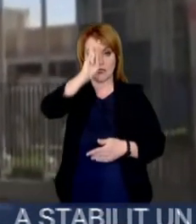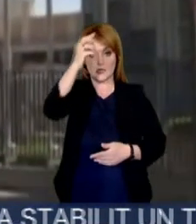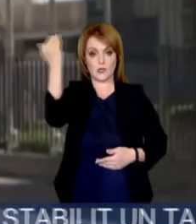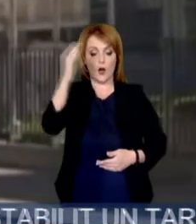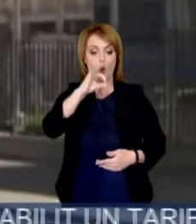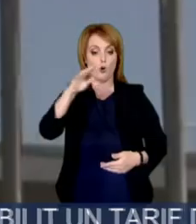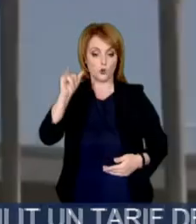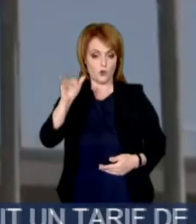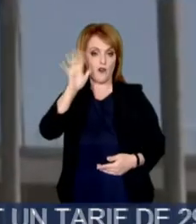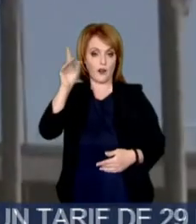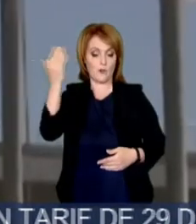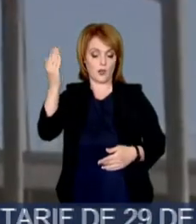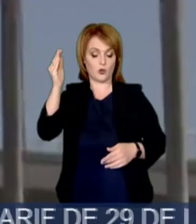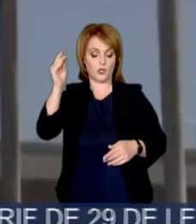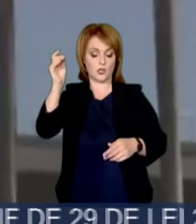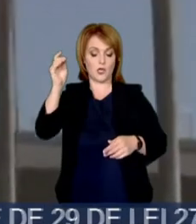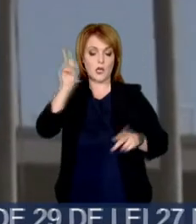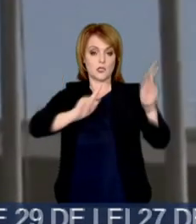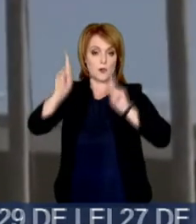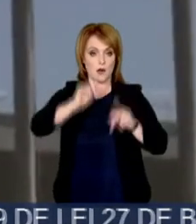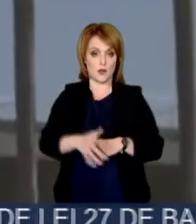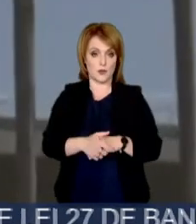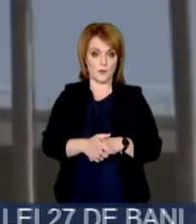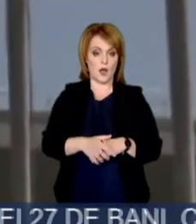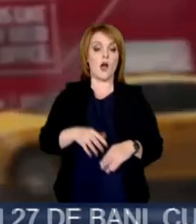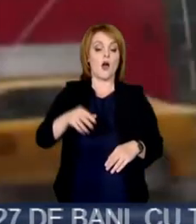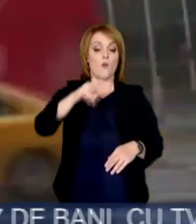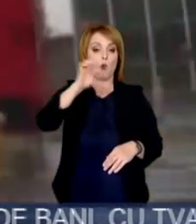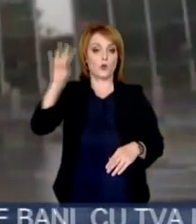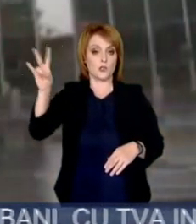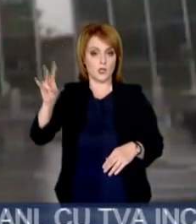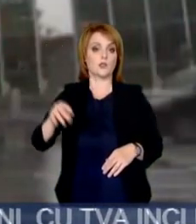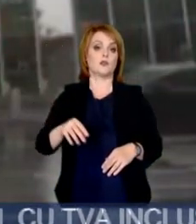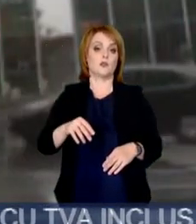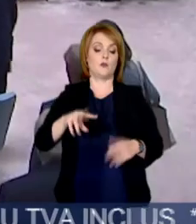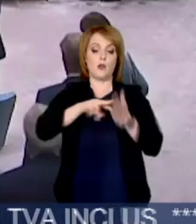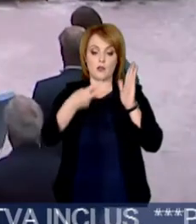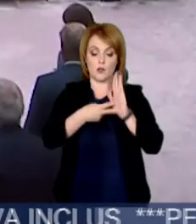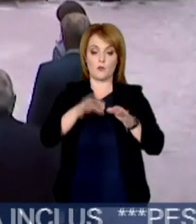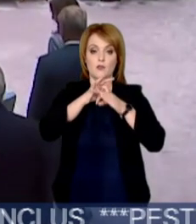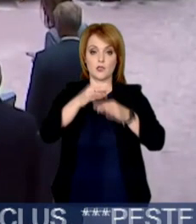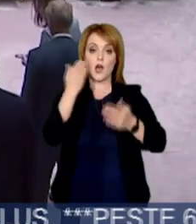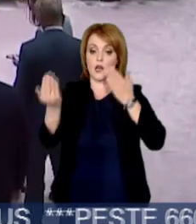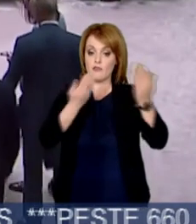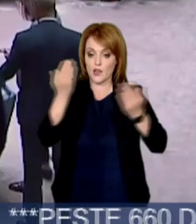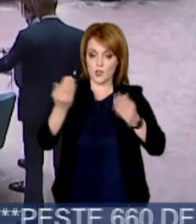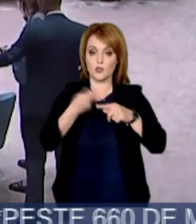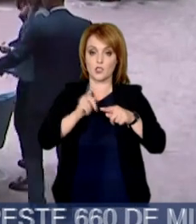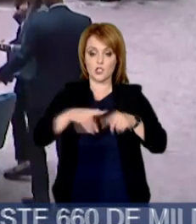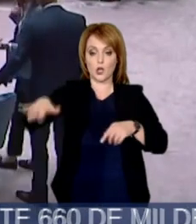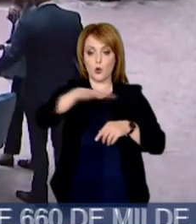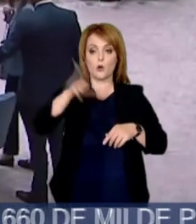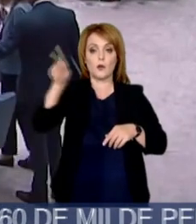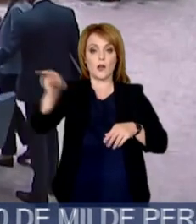ONU putin intenționează anexarea ilegală a teritoriilor ocupate și ar putea pretinde că orice încercare a Ucrainei de a și elibera teritoriile este